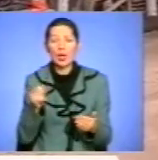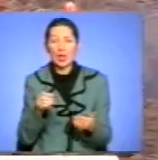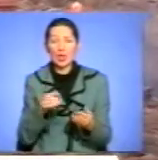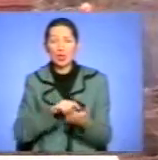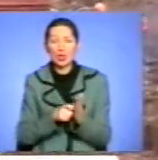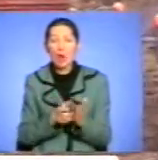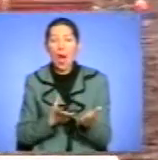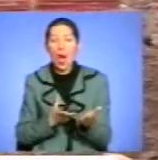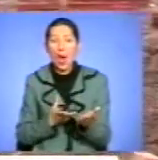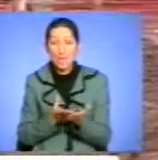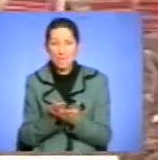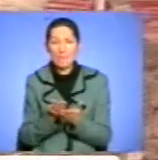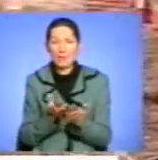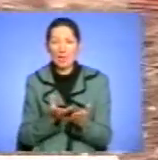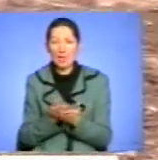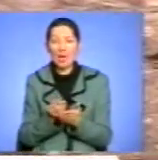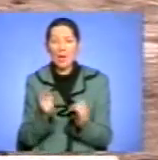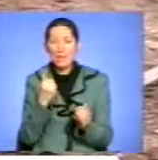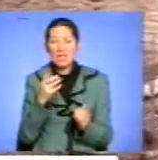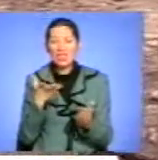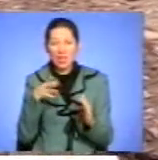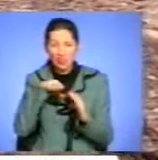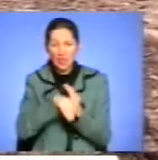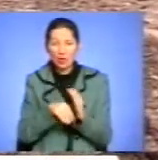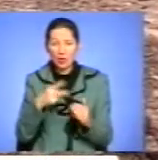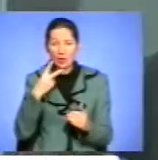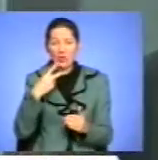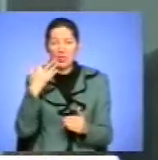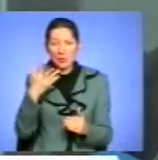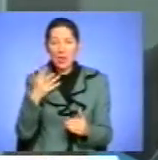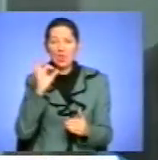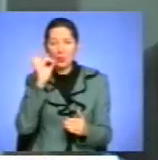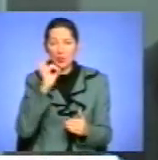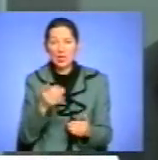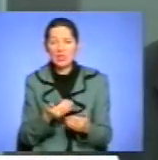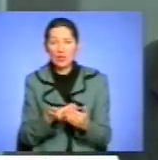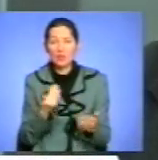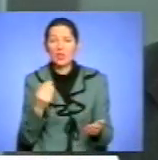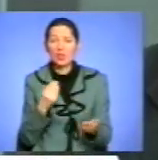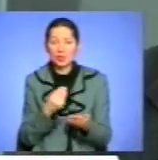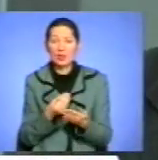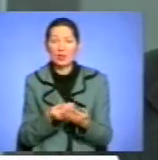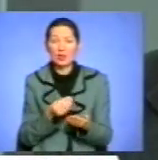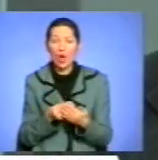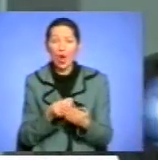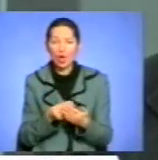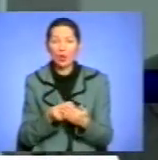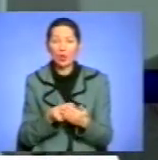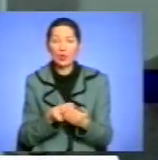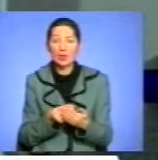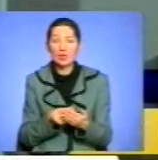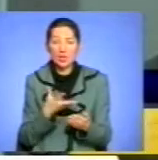сім'ї, перший внесок – не менше 25% від вартості житла. Платоспроможність рахується конкретним